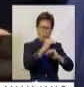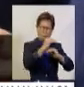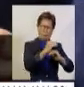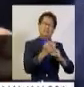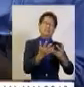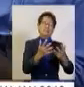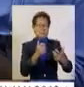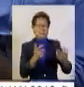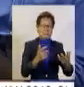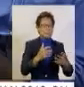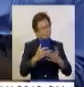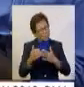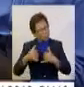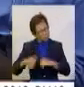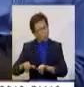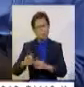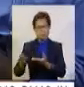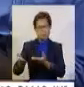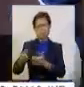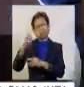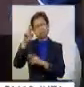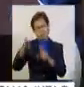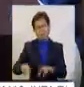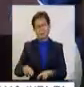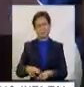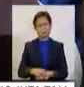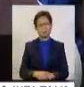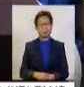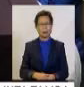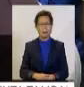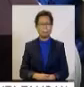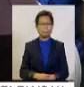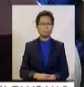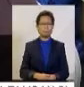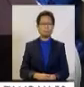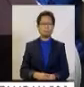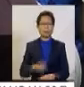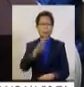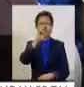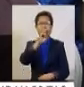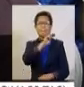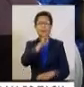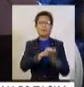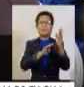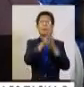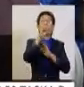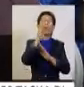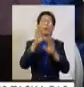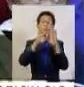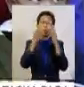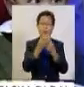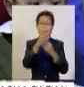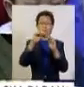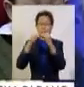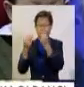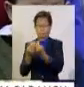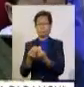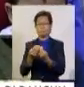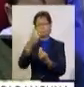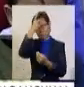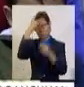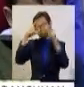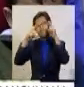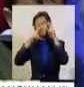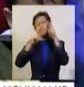ada pada kita sekarang. RM1,000 kepada pusat. Beliau yang juga Menteri Pembangunan Wanita, Keluarga dan Masyarakat